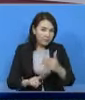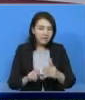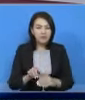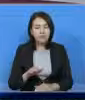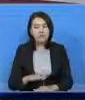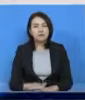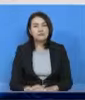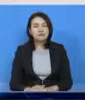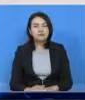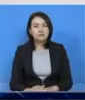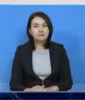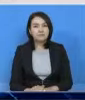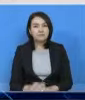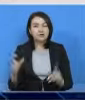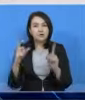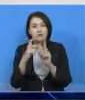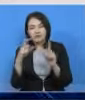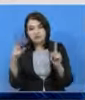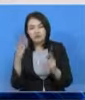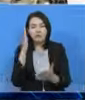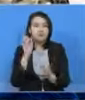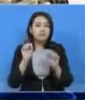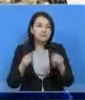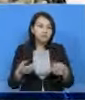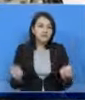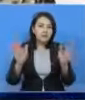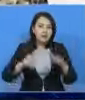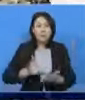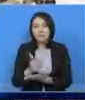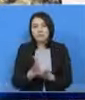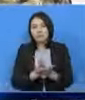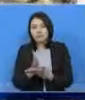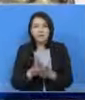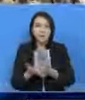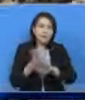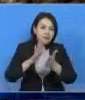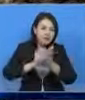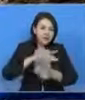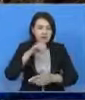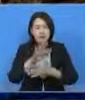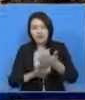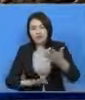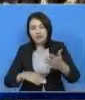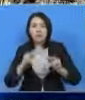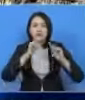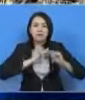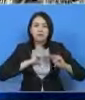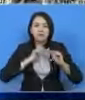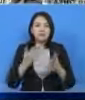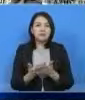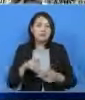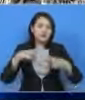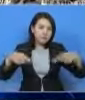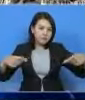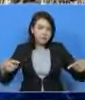все хорошо. К слову, у ребят есть возможность остаться на службе по контракту или же продолжить работу в данной воинской части, либо в